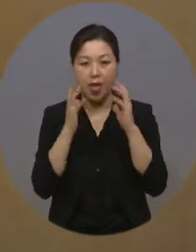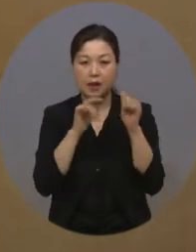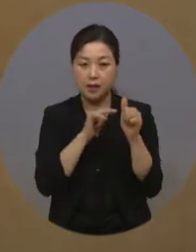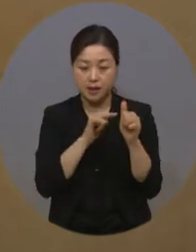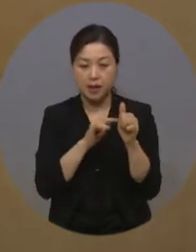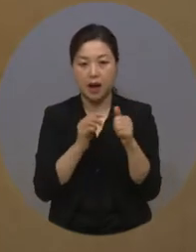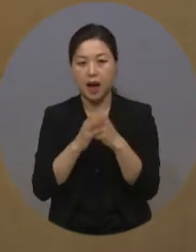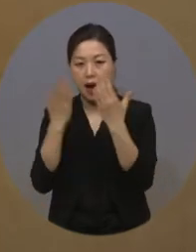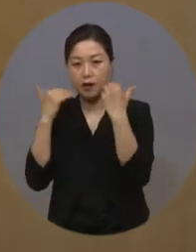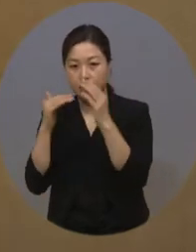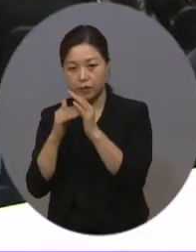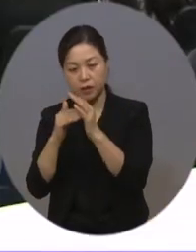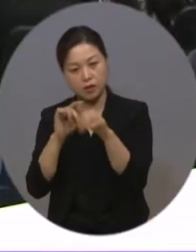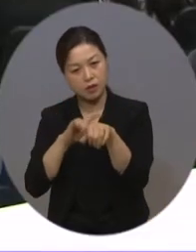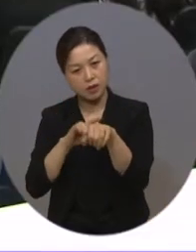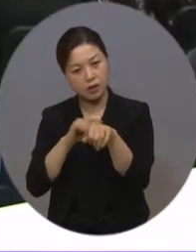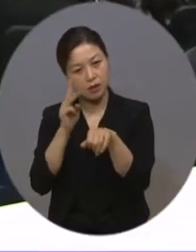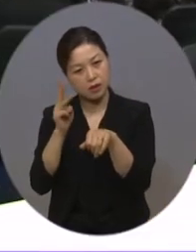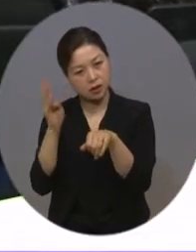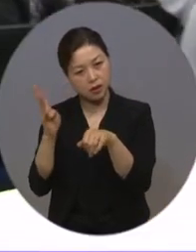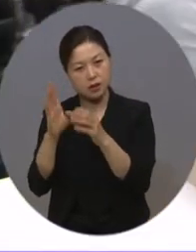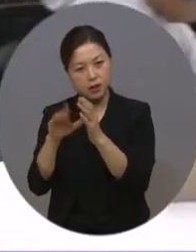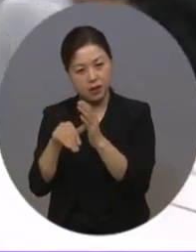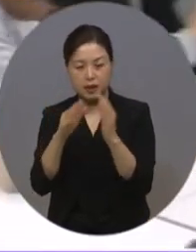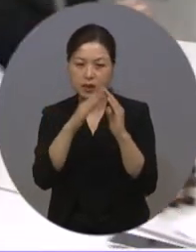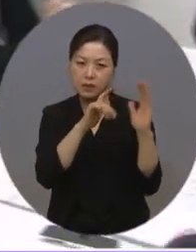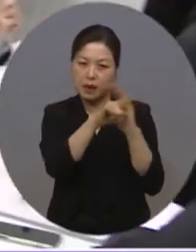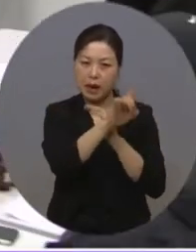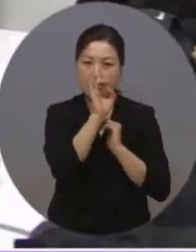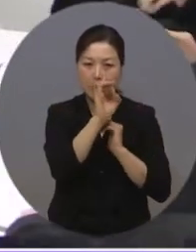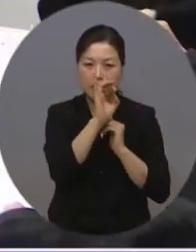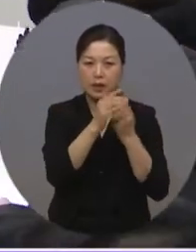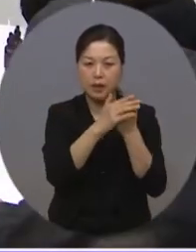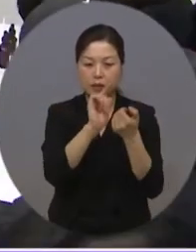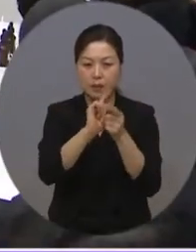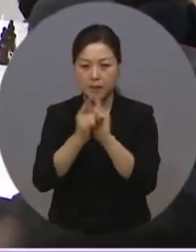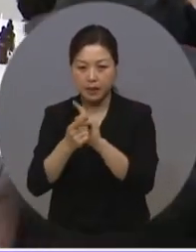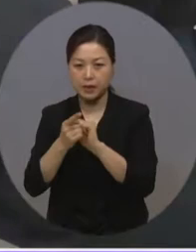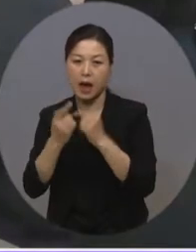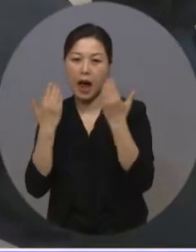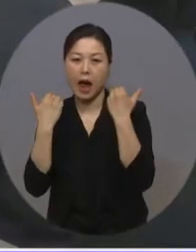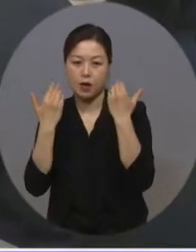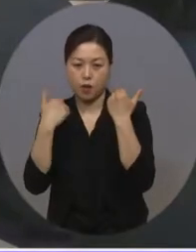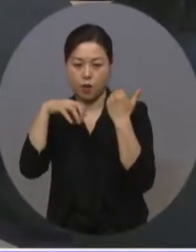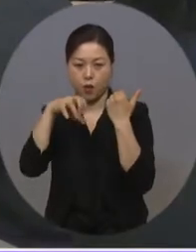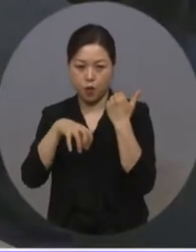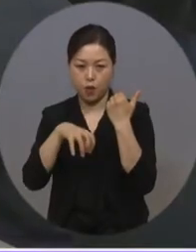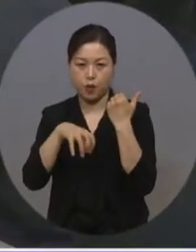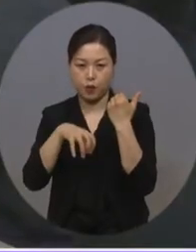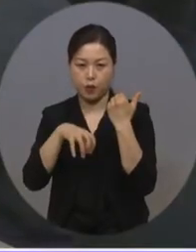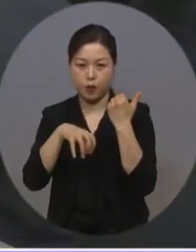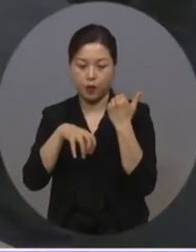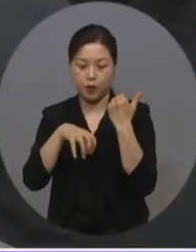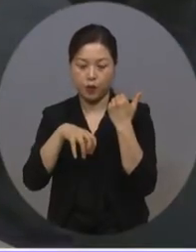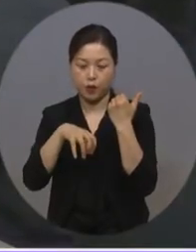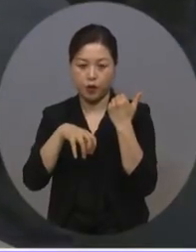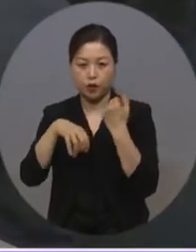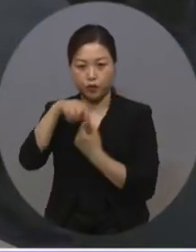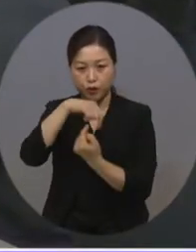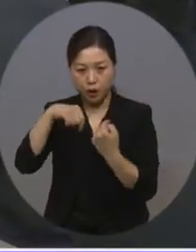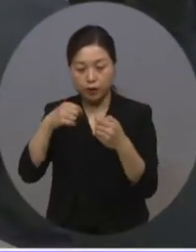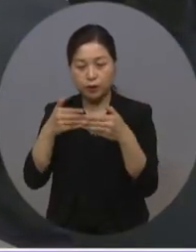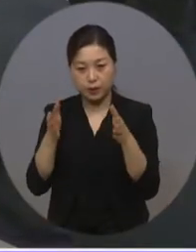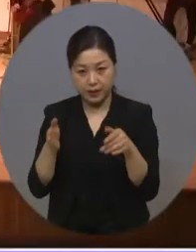끝나고 난 뒤에 아이가 침으로 바로 갈 수 없기 때문에 방과 후 교실을 어 저희가 다양하게 운영하고